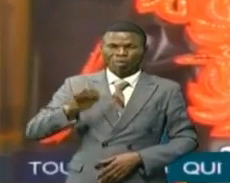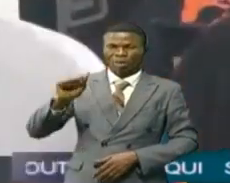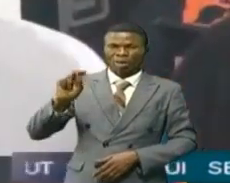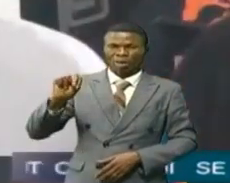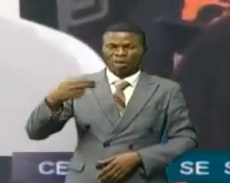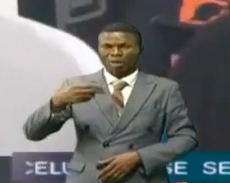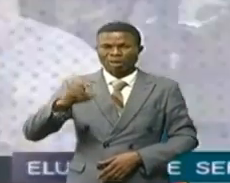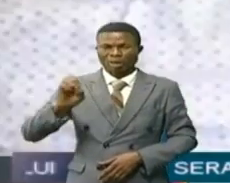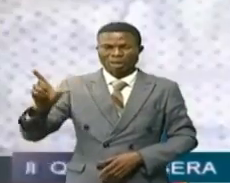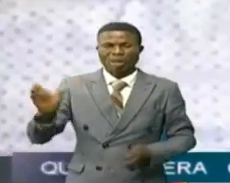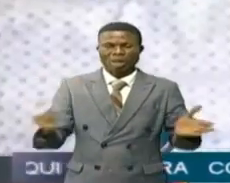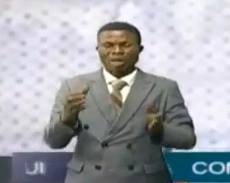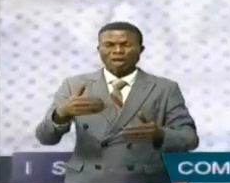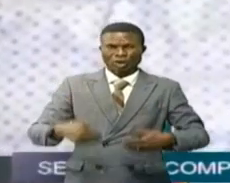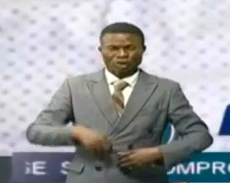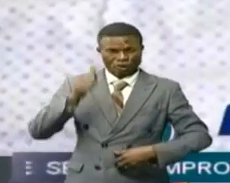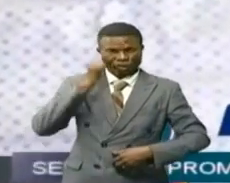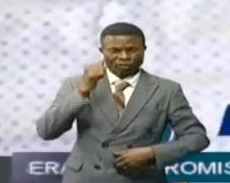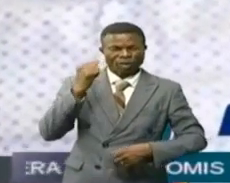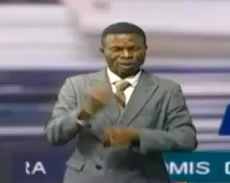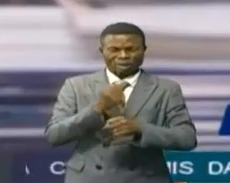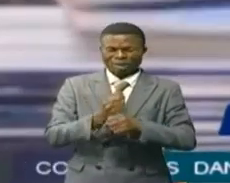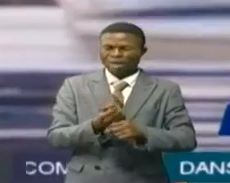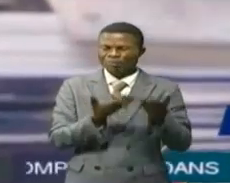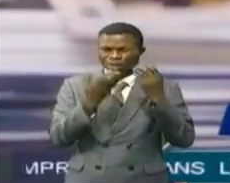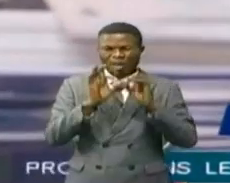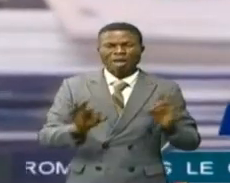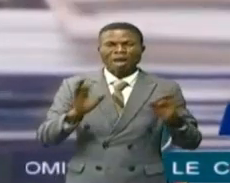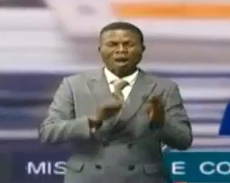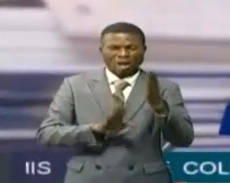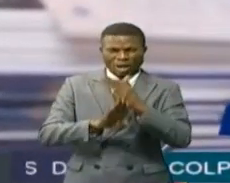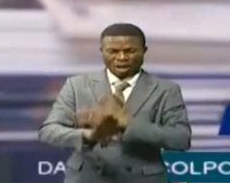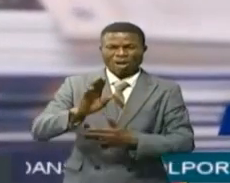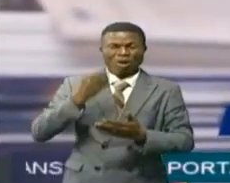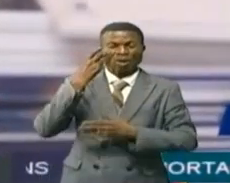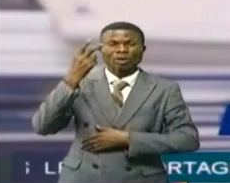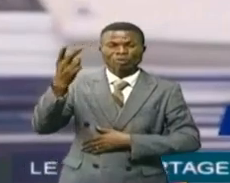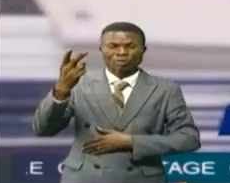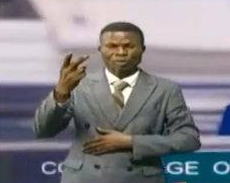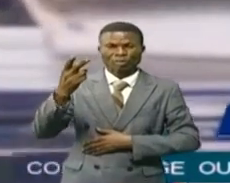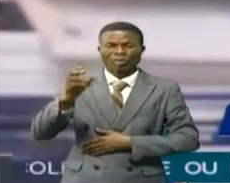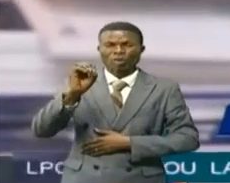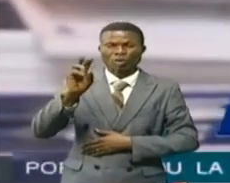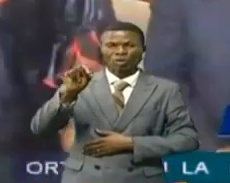encourager cette jeune dame pour son œuvre qui entre dans la vision de